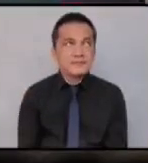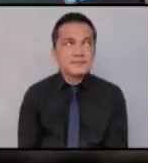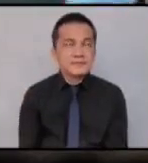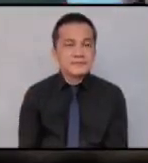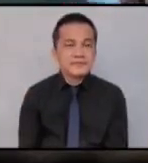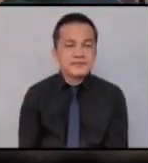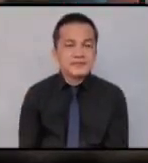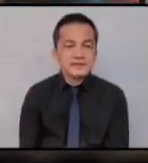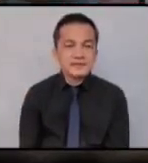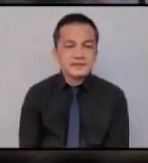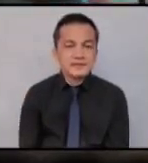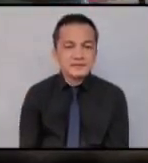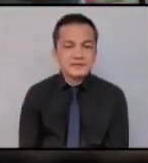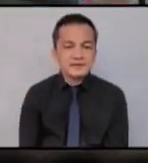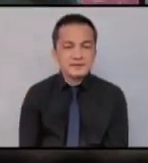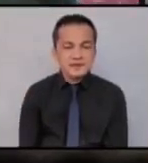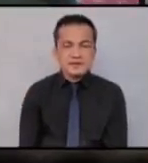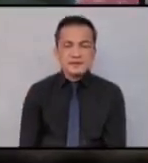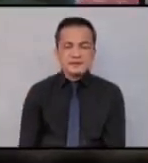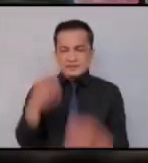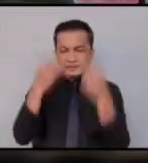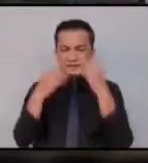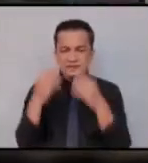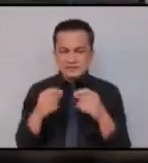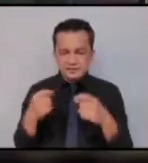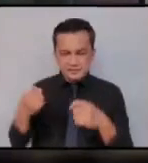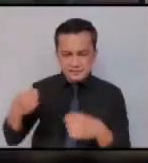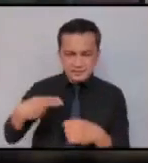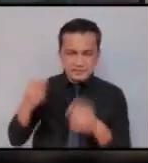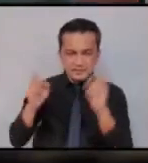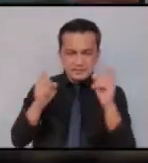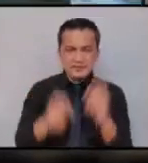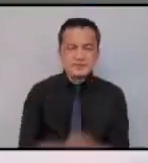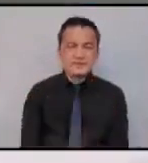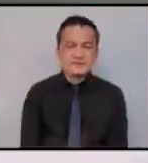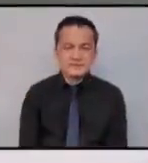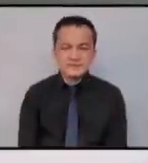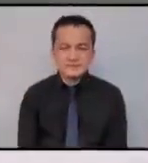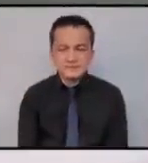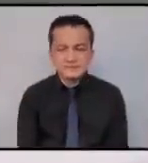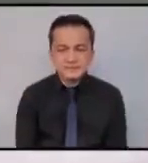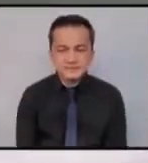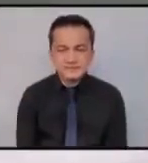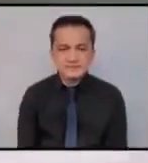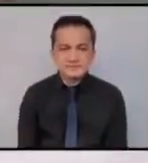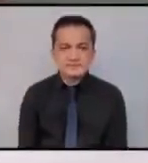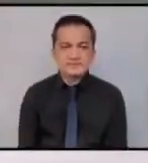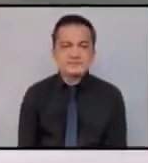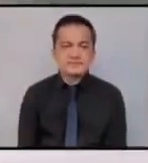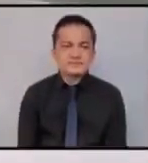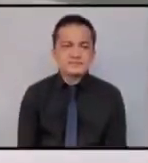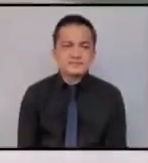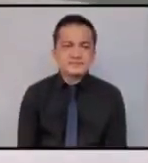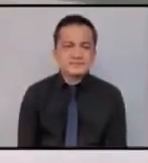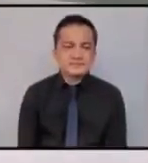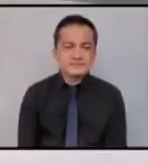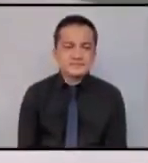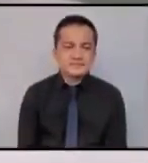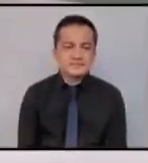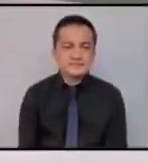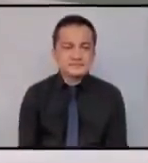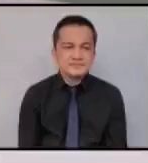Ano ba? Nalitutuloy ako. Pinagmamadali nyo kasi kami. Ano ba naman kayo? Kasi ating mga finish. Ayan. Nakuha ko na, Mars. Ayan, nagdikit-dikit